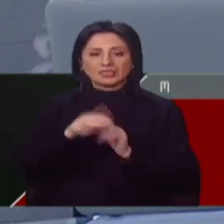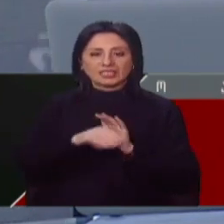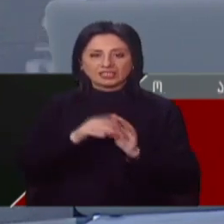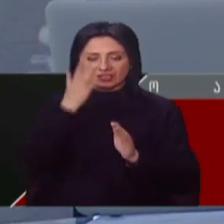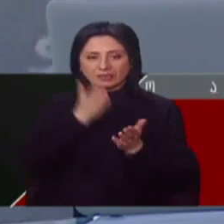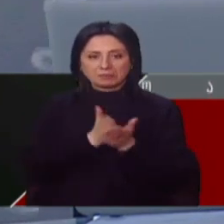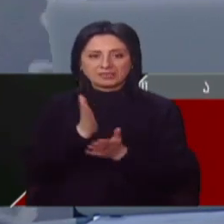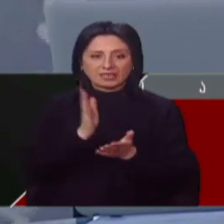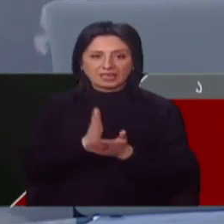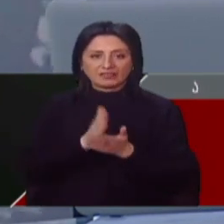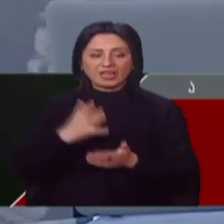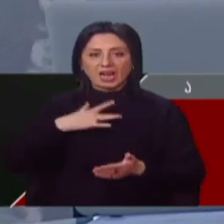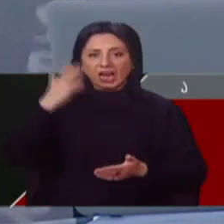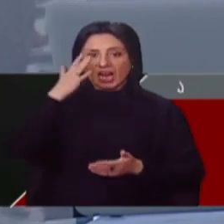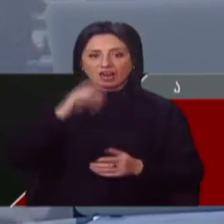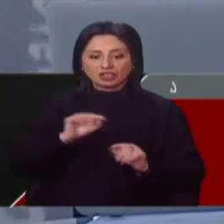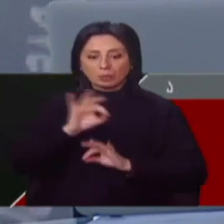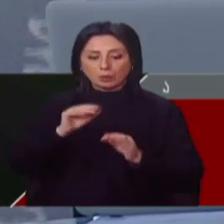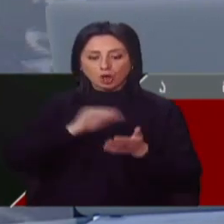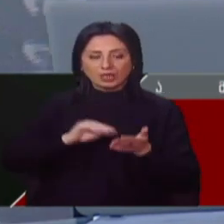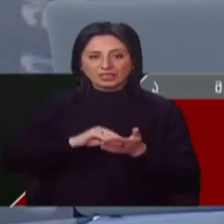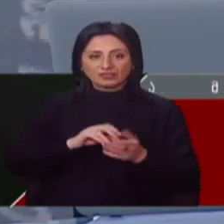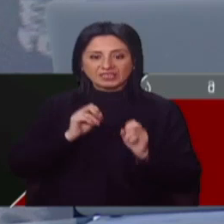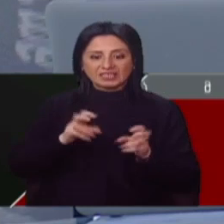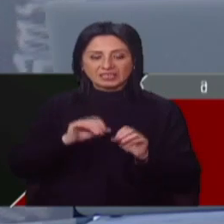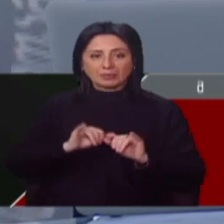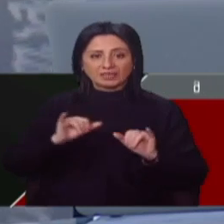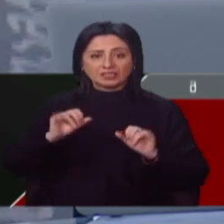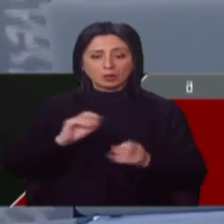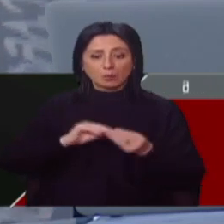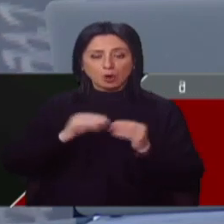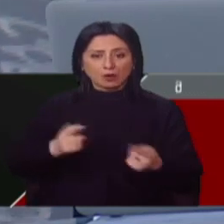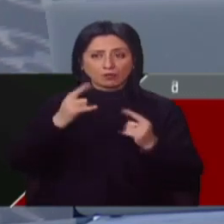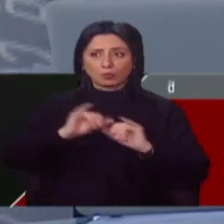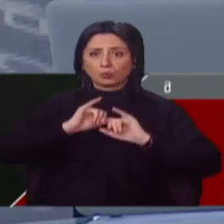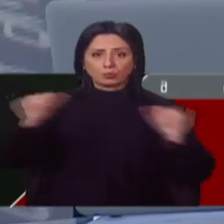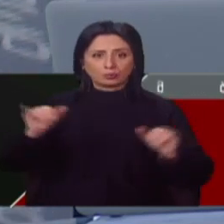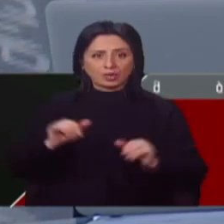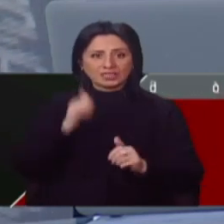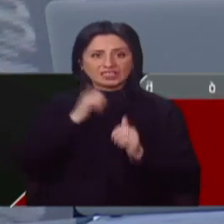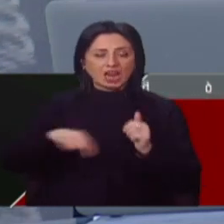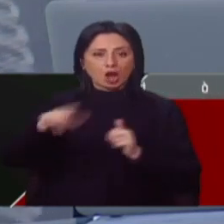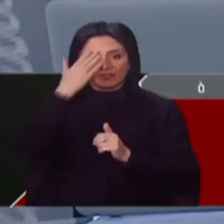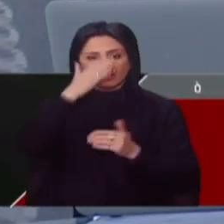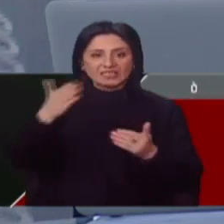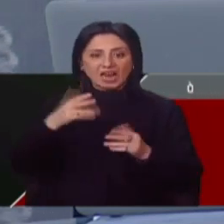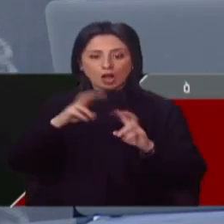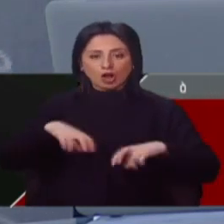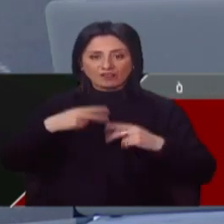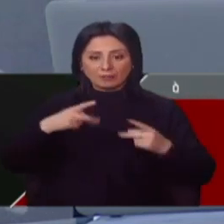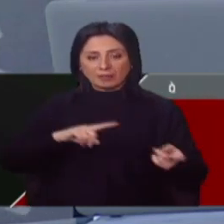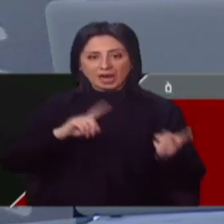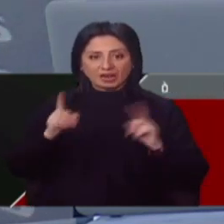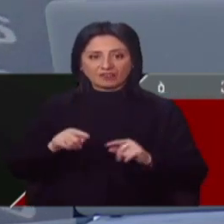saarchomno mizans khedaven. Kartuli otsneba proektis inițireba saptkhebis zrdit da problemis mashtaburobit khsnis da saqavoltao sakhalkho ganqhiluebis